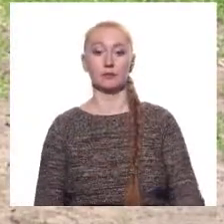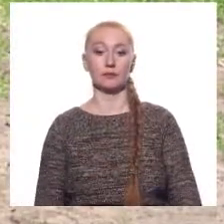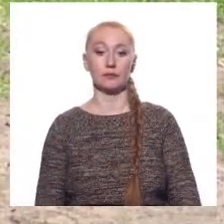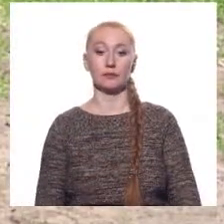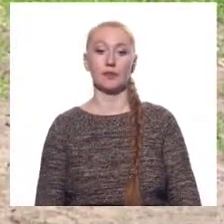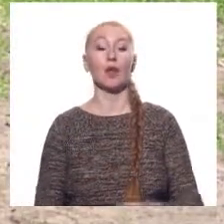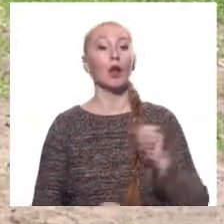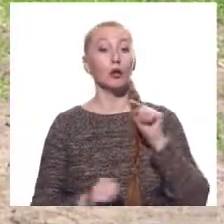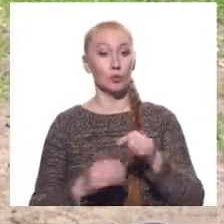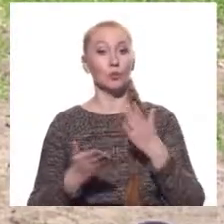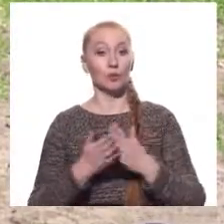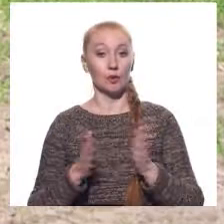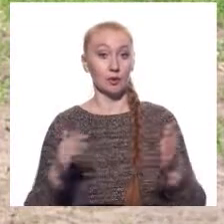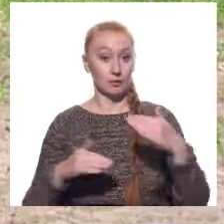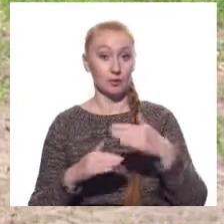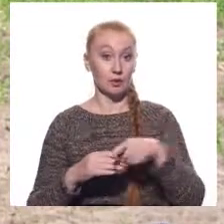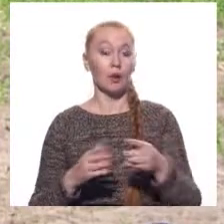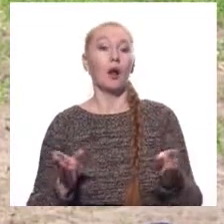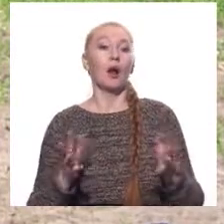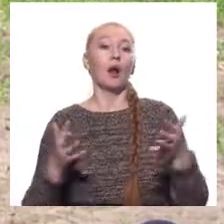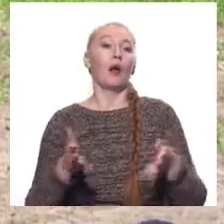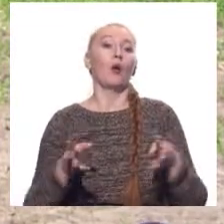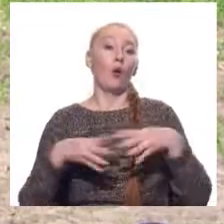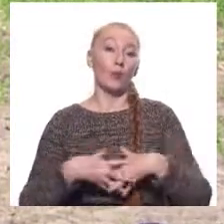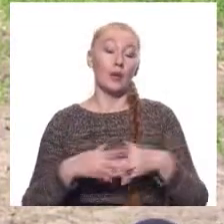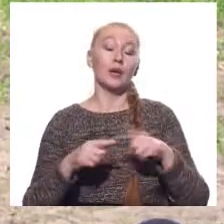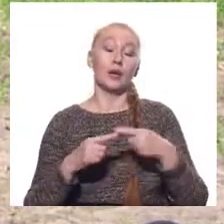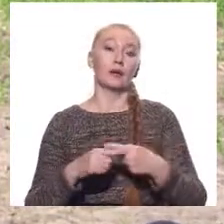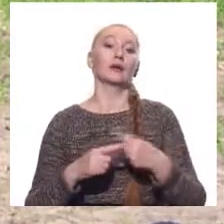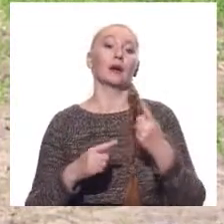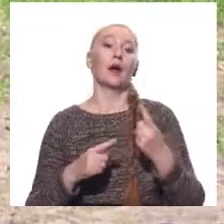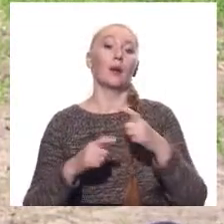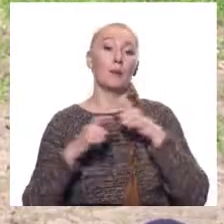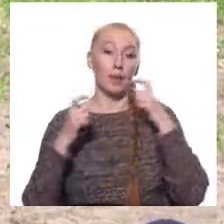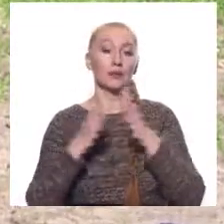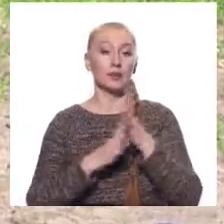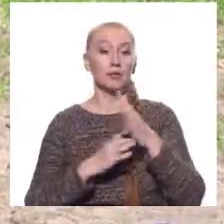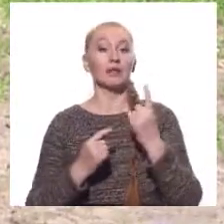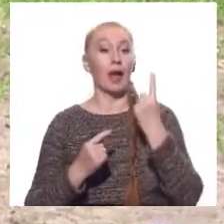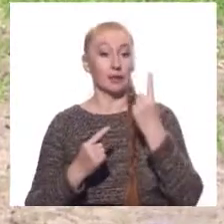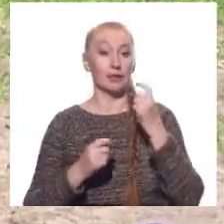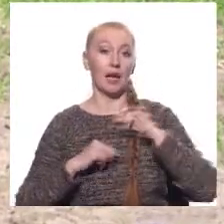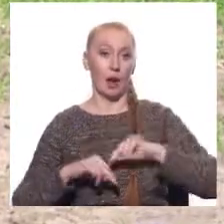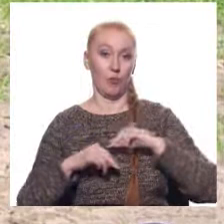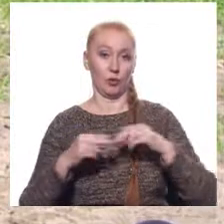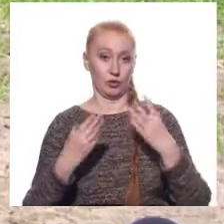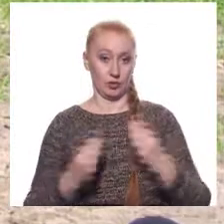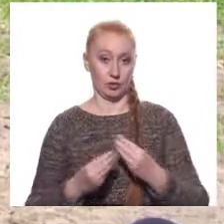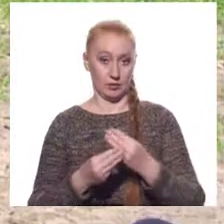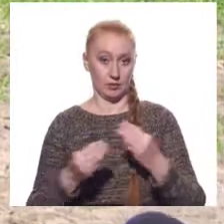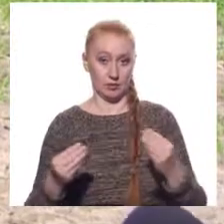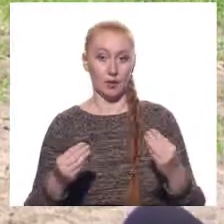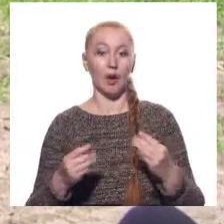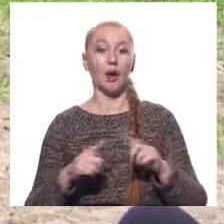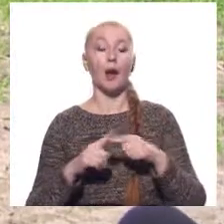Тут знаходиться комплект масок і перчаток на один робочий день. Точно так же хочу вам показати